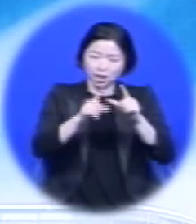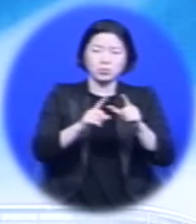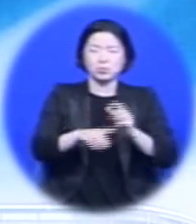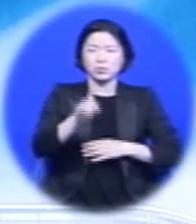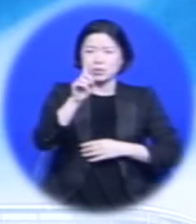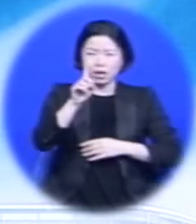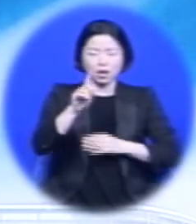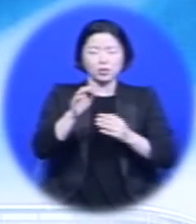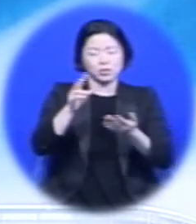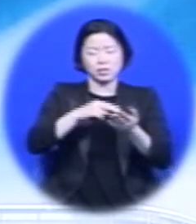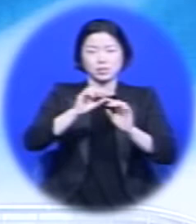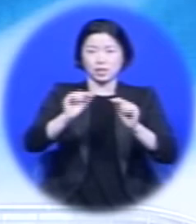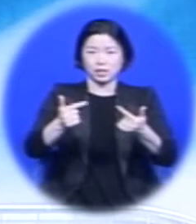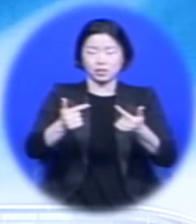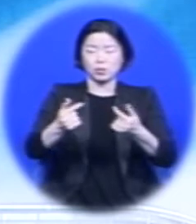권도 읽어보지 않았다.